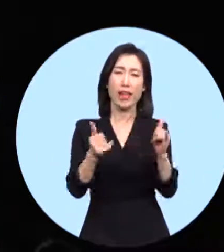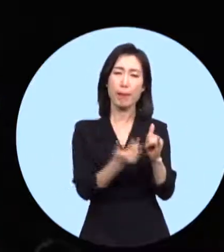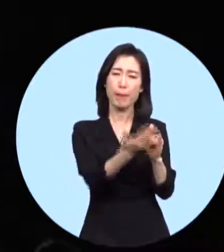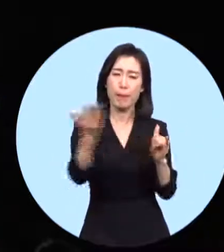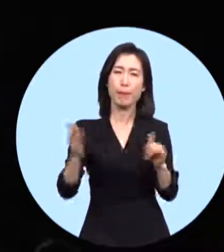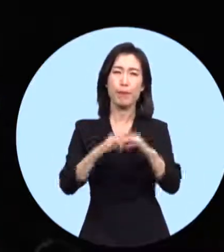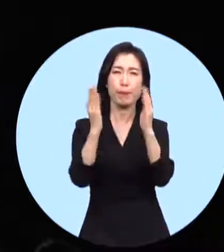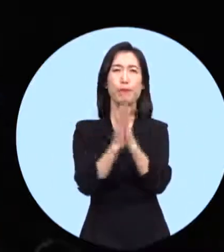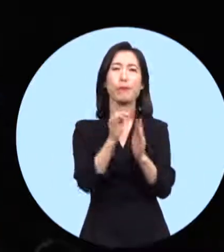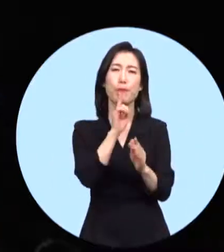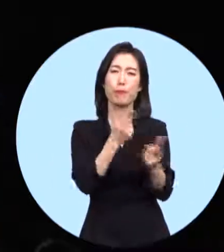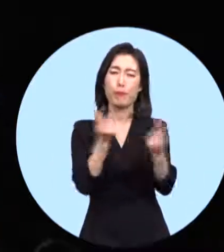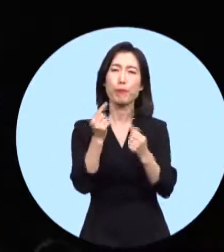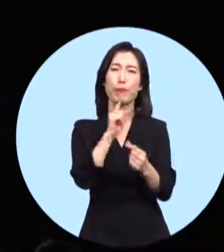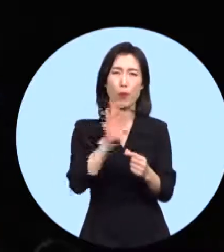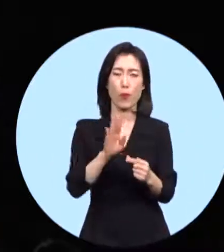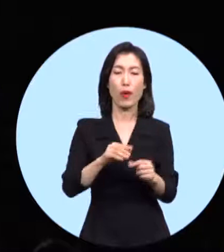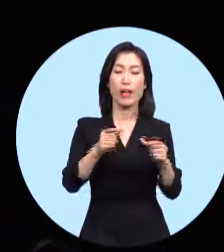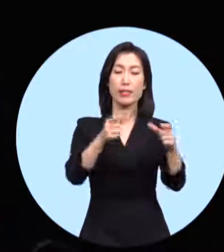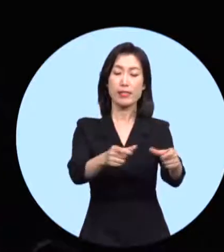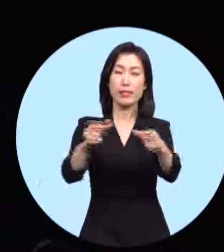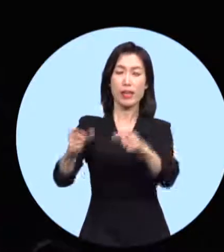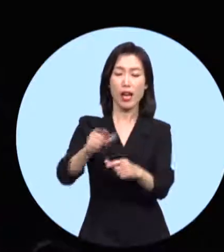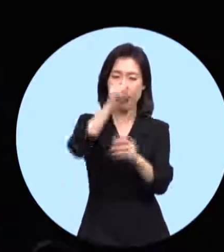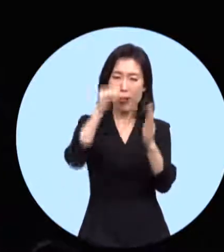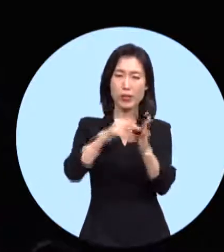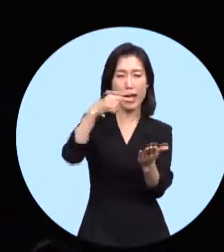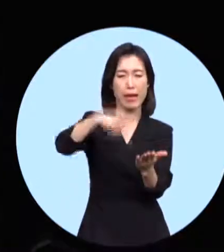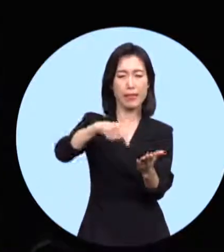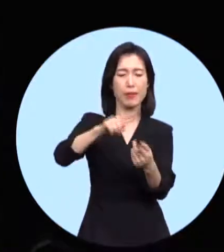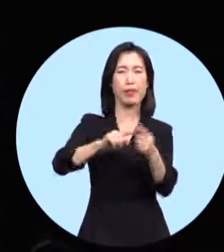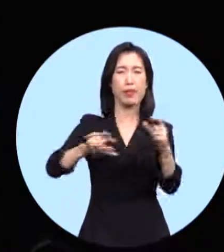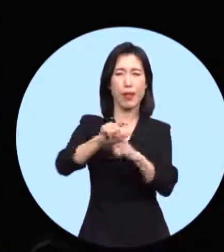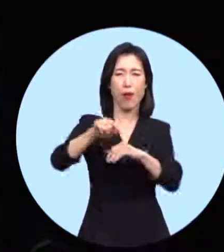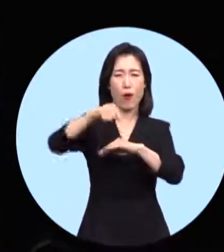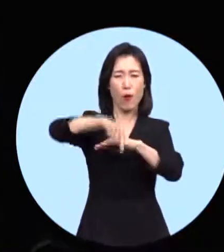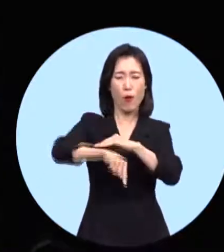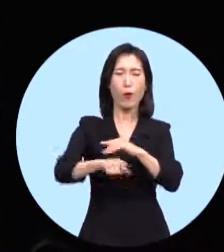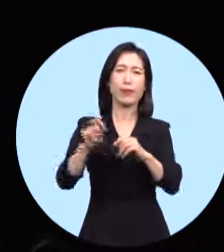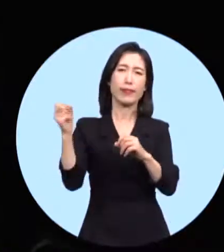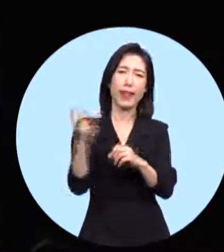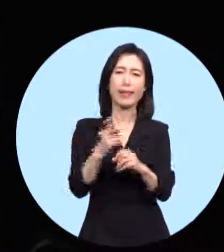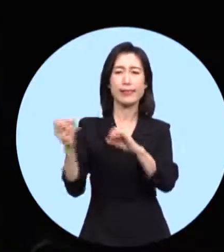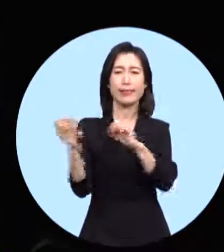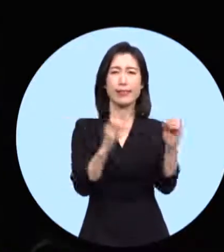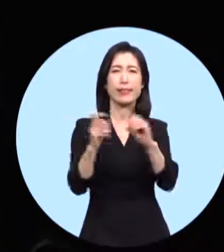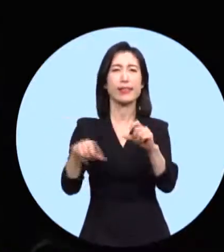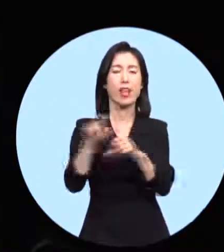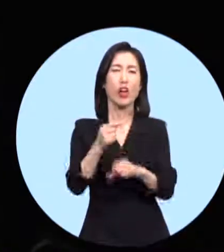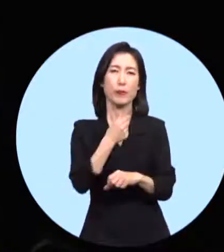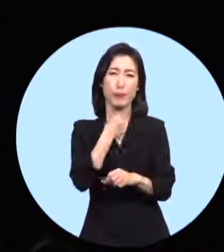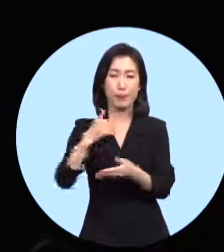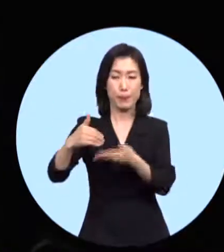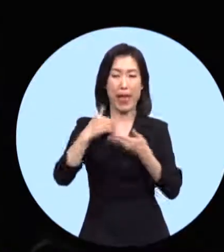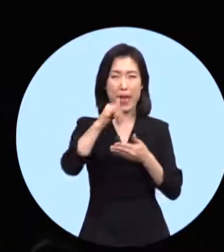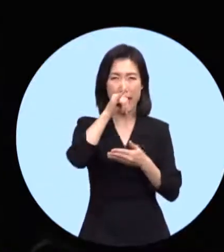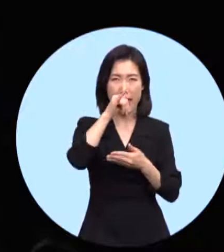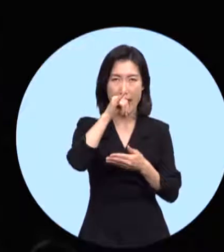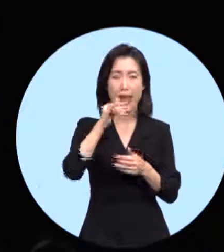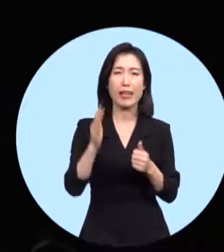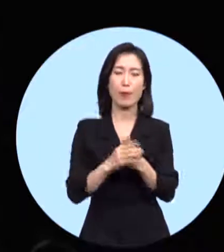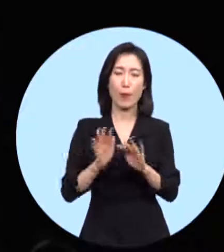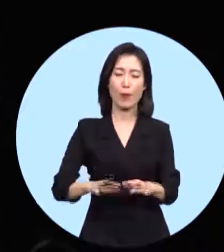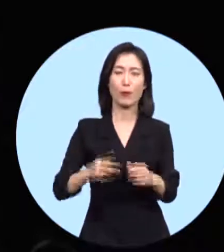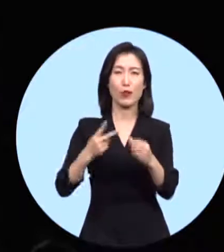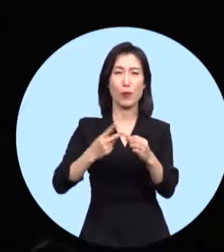분께서 지역의 평생학습에 대한 심층 토론을 후속 주제로 요청하셨습니다. 그래서 오늘 두